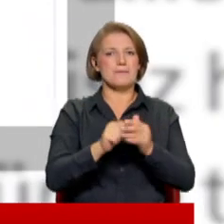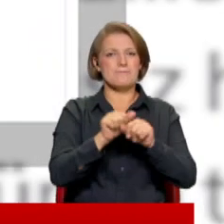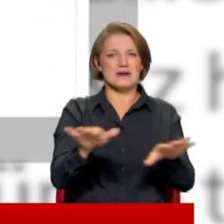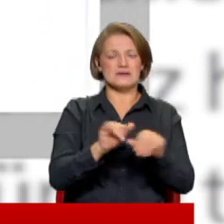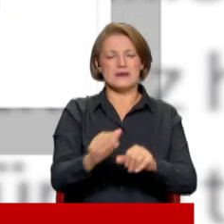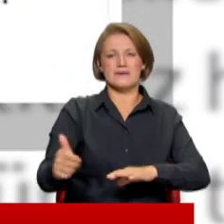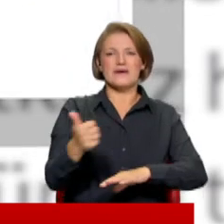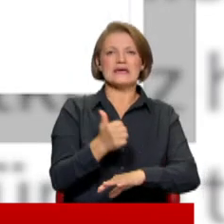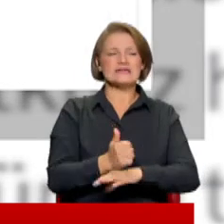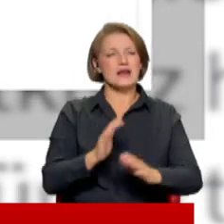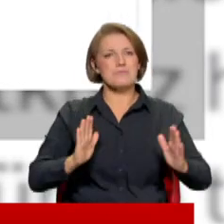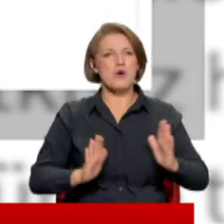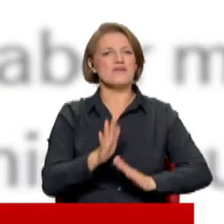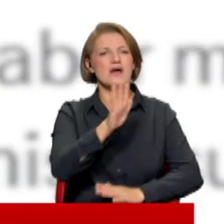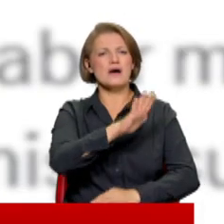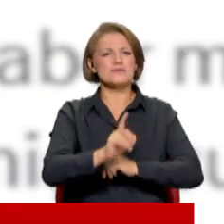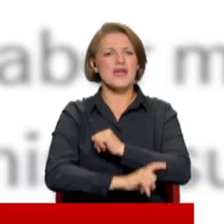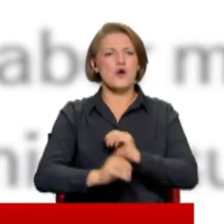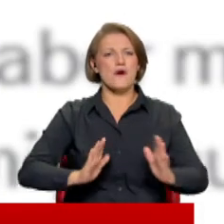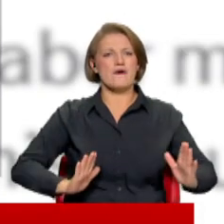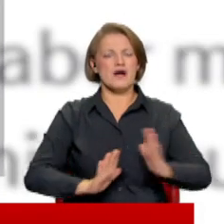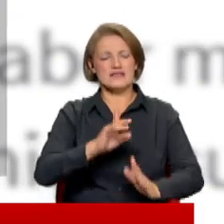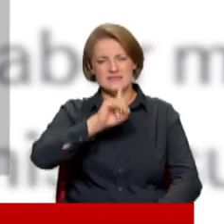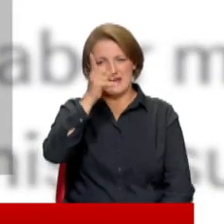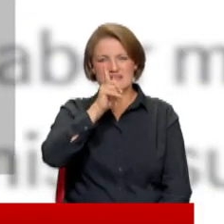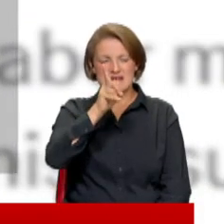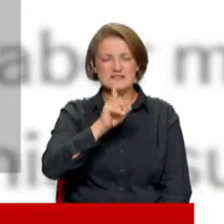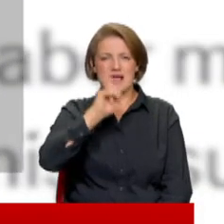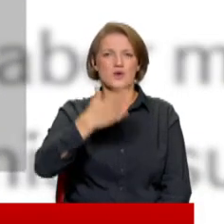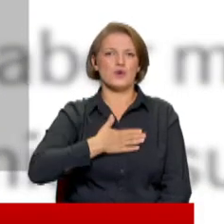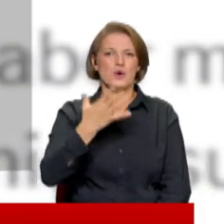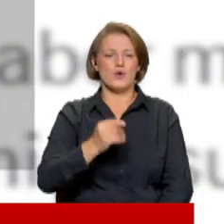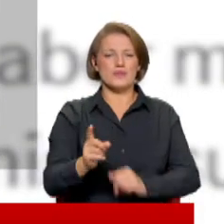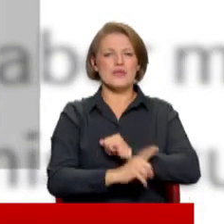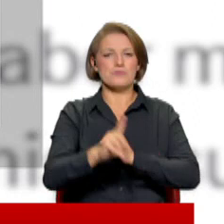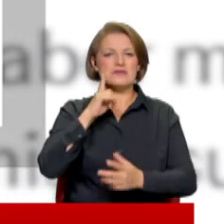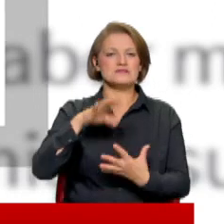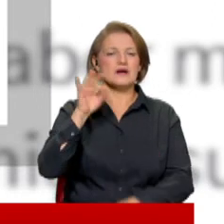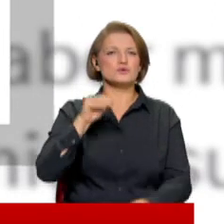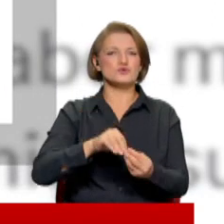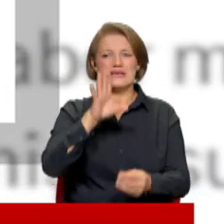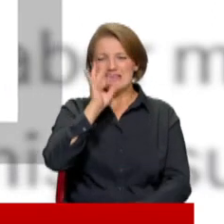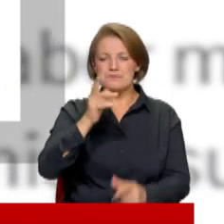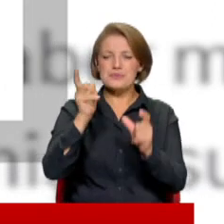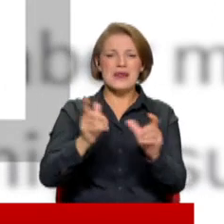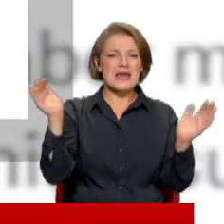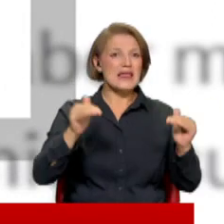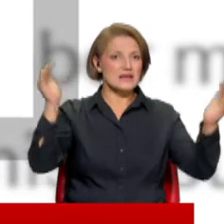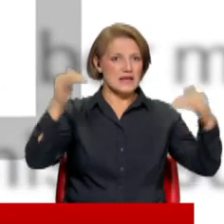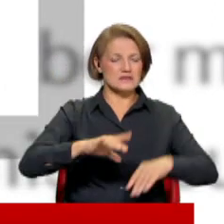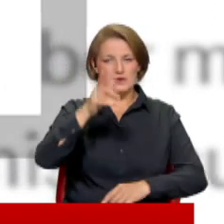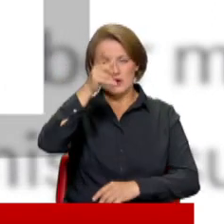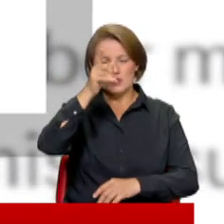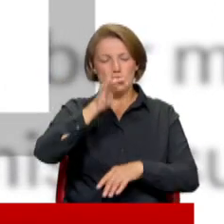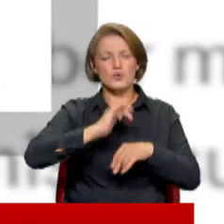paylaşımlarıyla iktidardan muhalefete teröre karşı tek ses, tek yürek oldu. Terör bir insanlık suçudur. Kimden ve nereden gelirse gelsin